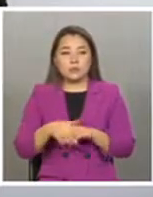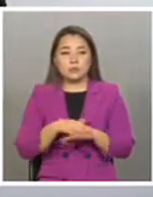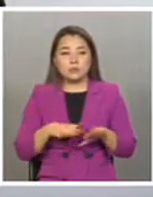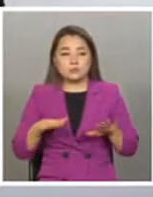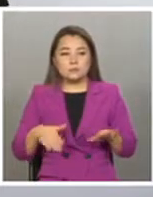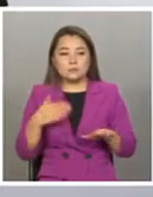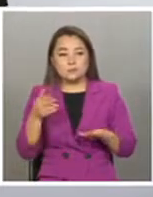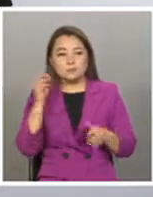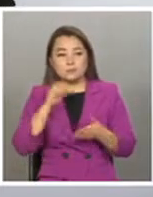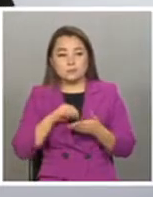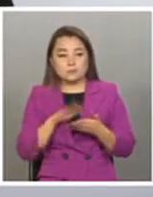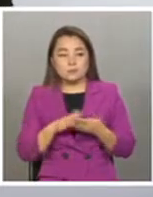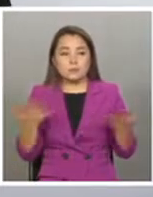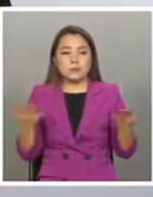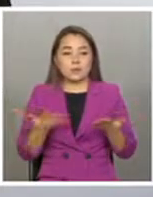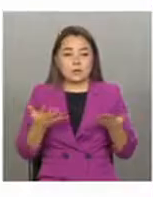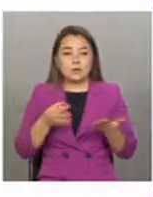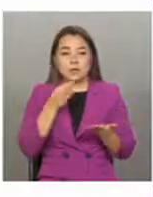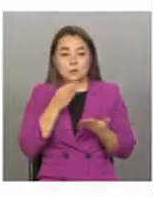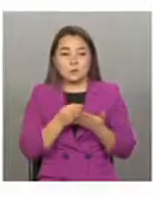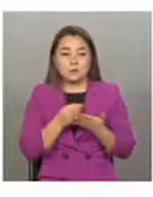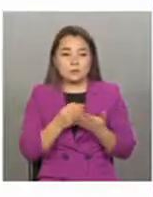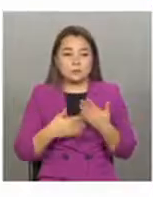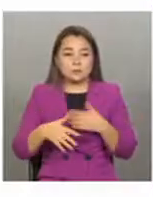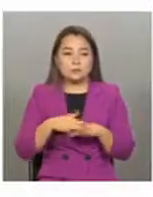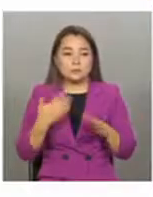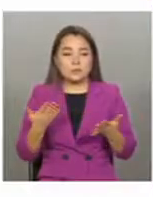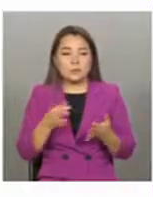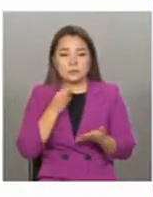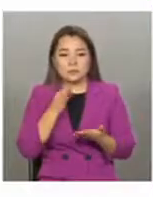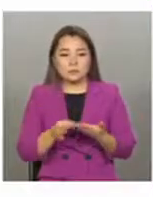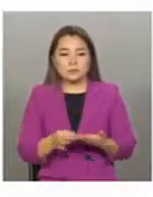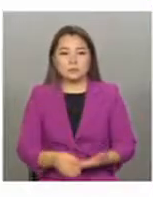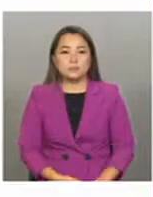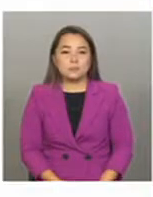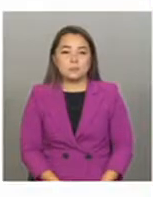деп қандай сандарды айтамыз?